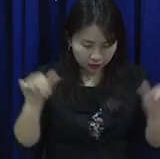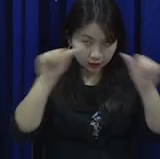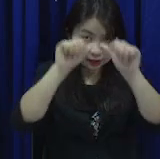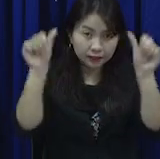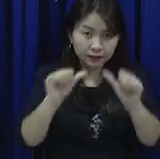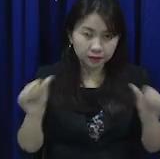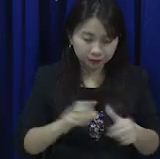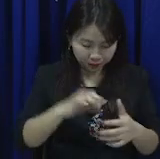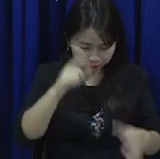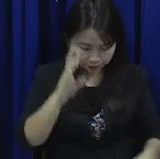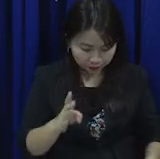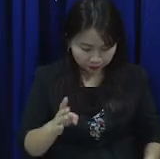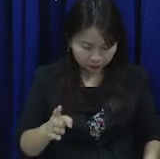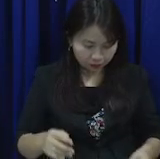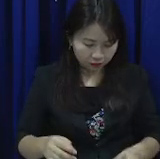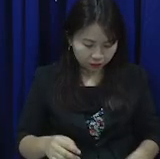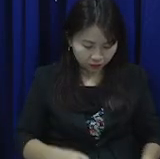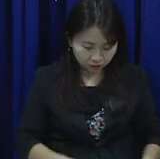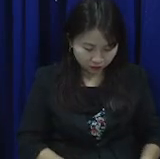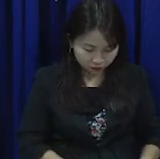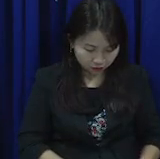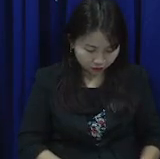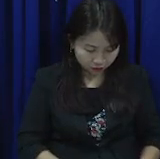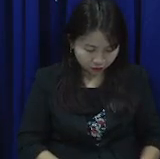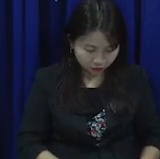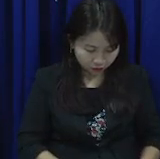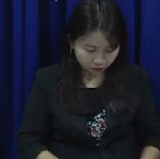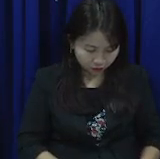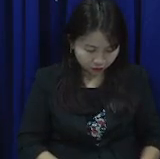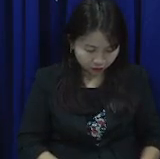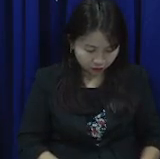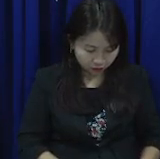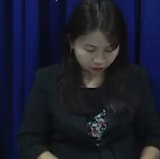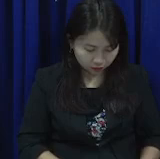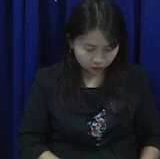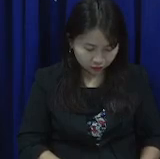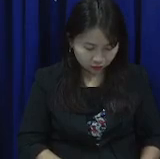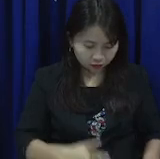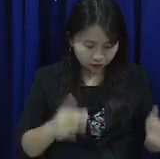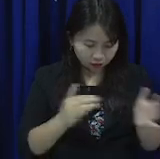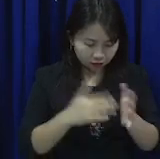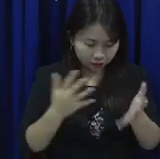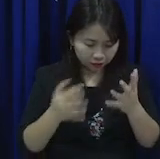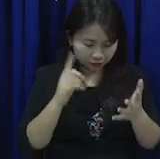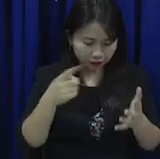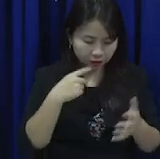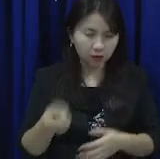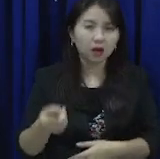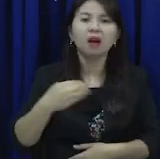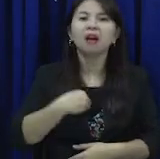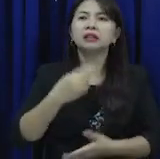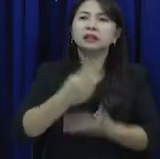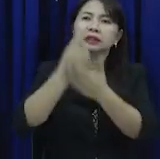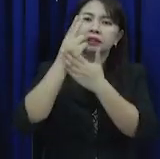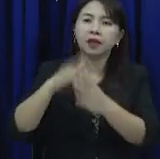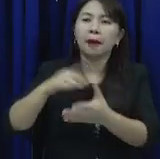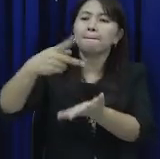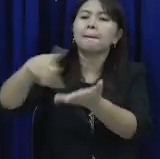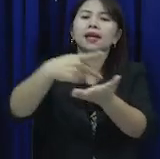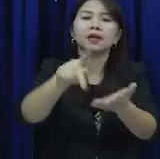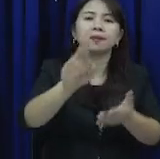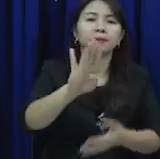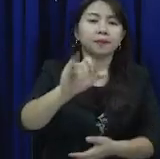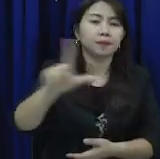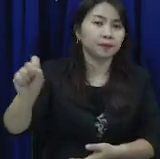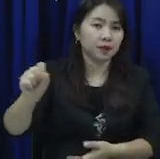God you see Hwag nating sabihin na ay kasi sir Tumutulong ako sa bill sa bahay sa ganito sa ganyan you